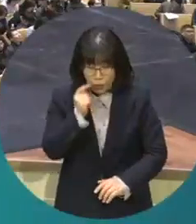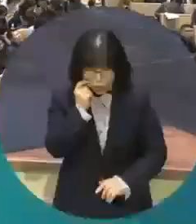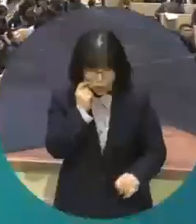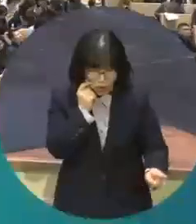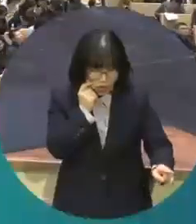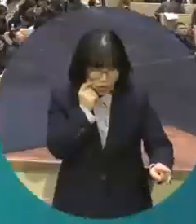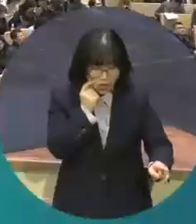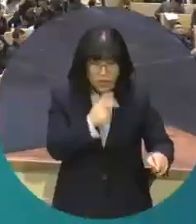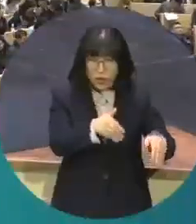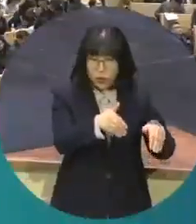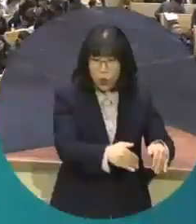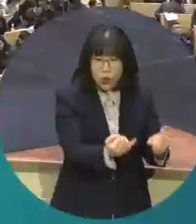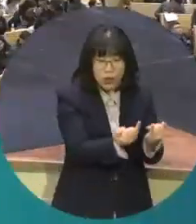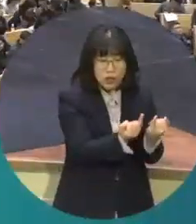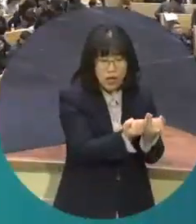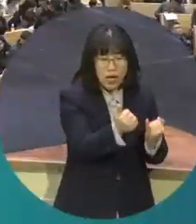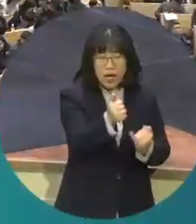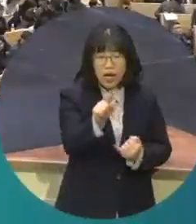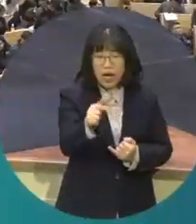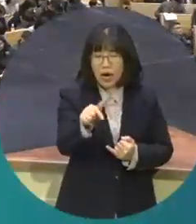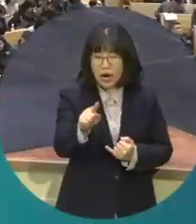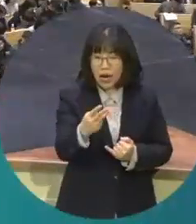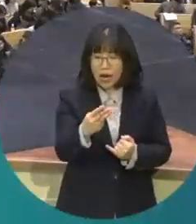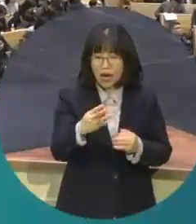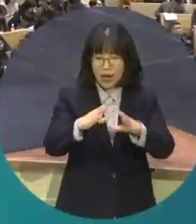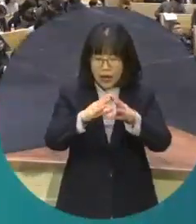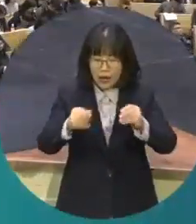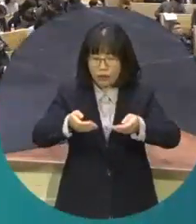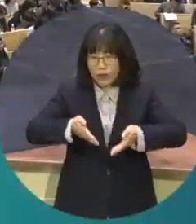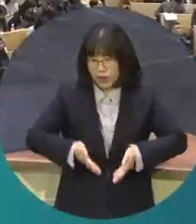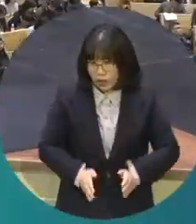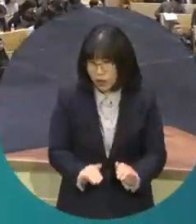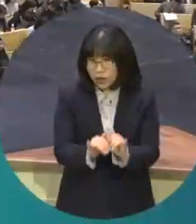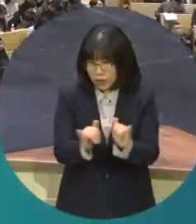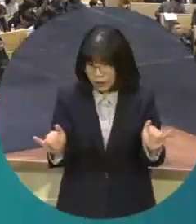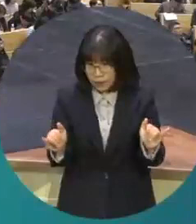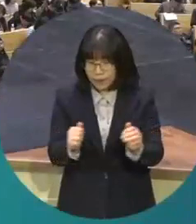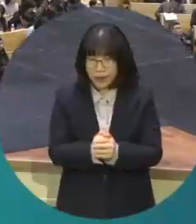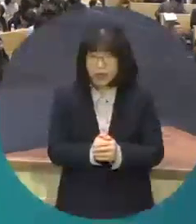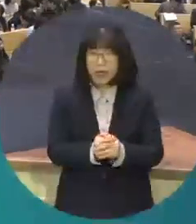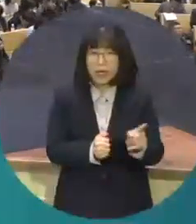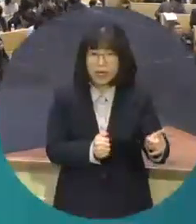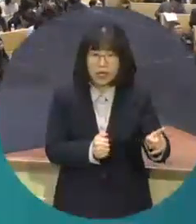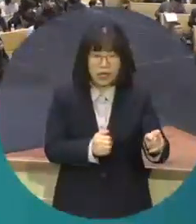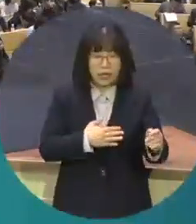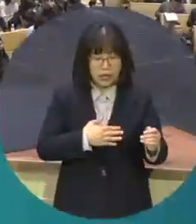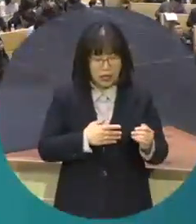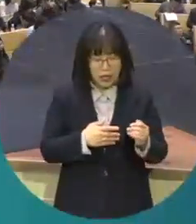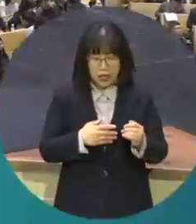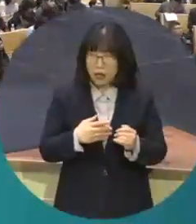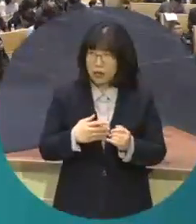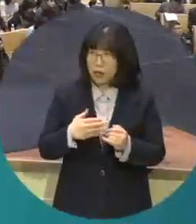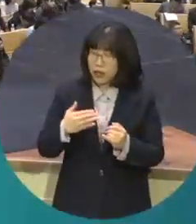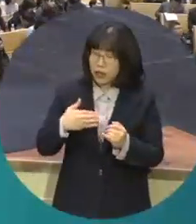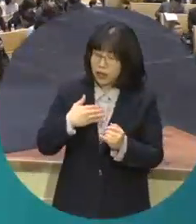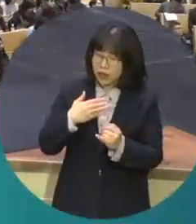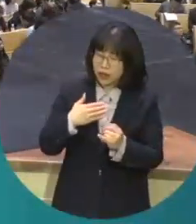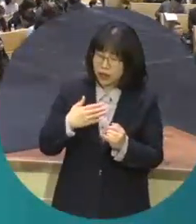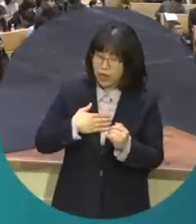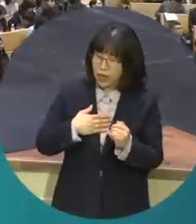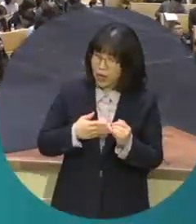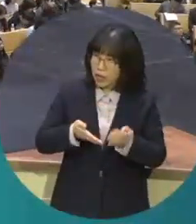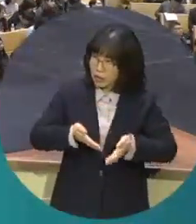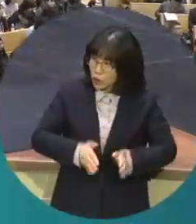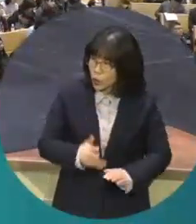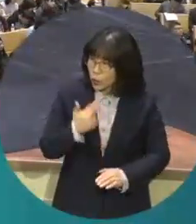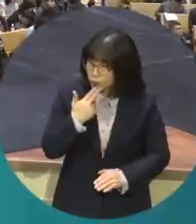애굽 사람이요 이름은 하갈이라. 사례가 아브라함에게 이르되 여호와께서 내 출산을 허락지 아니하셨으니